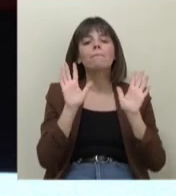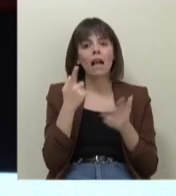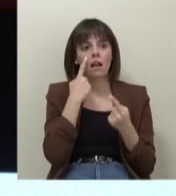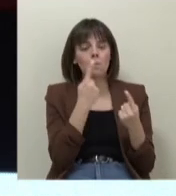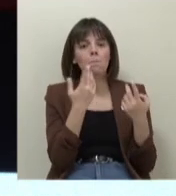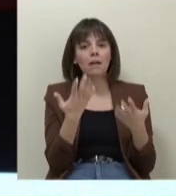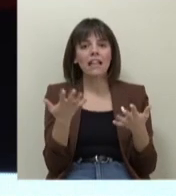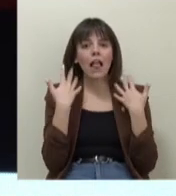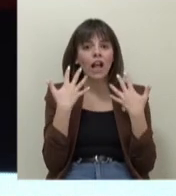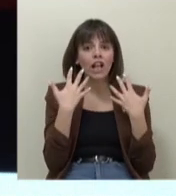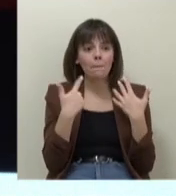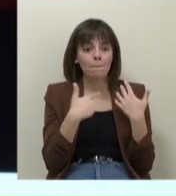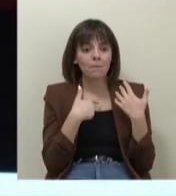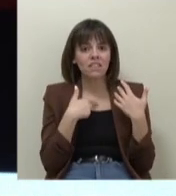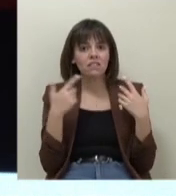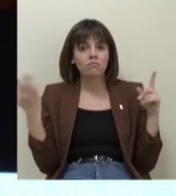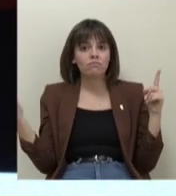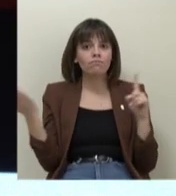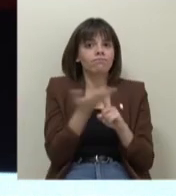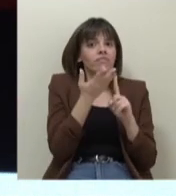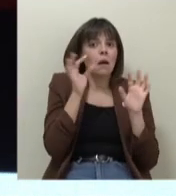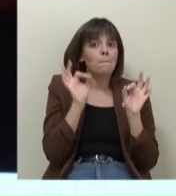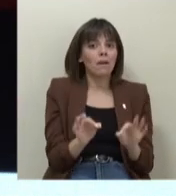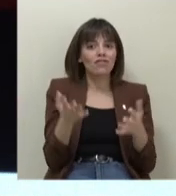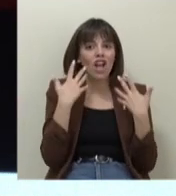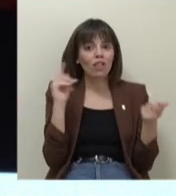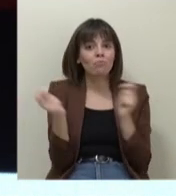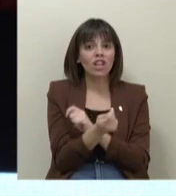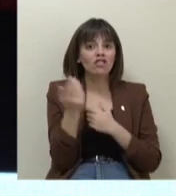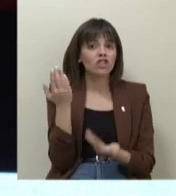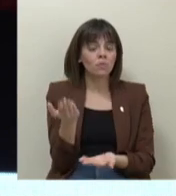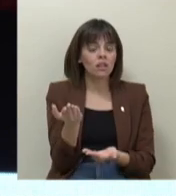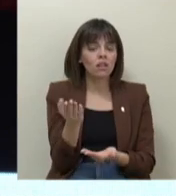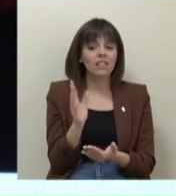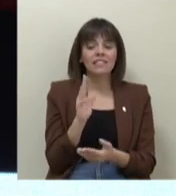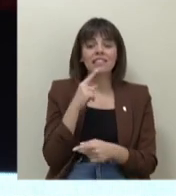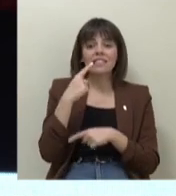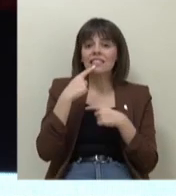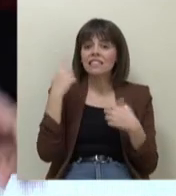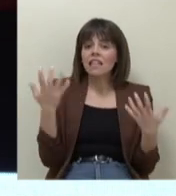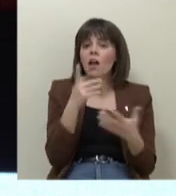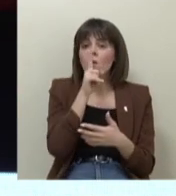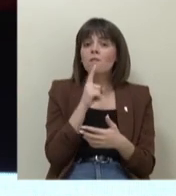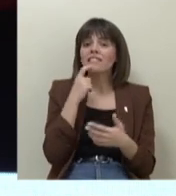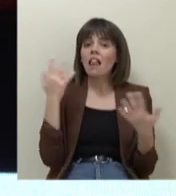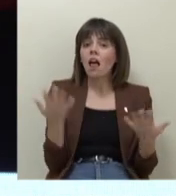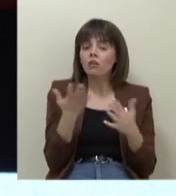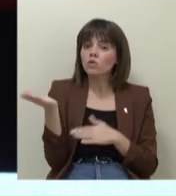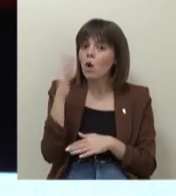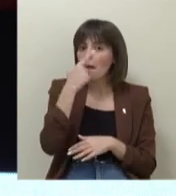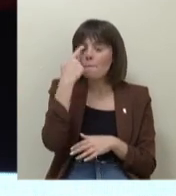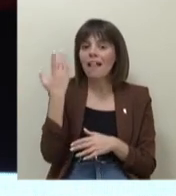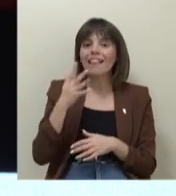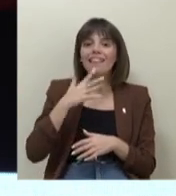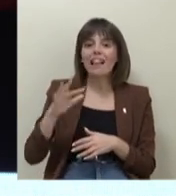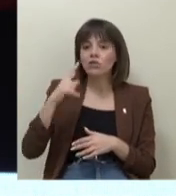Bakın iklim de bizi vurmaya başladı. İklim değişimi. Daha ileriki senelerde, 100 sene sonra belki